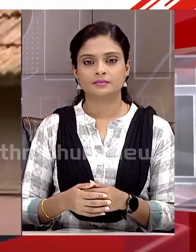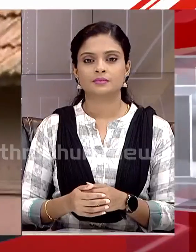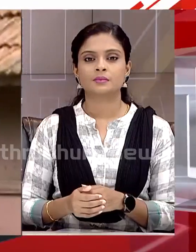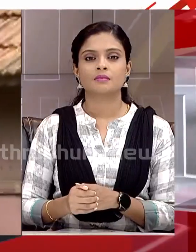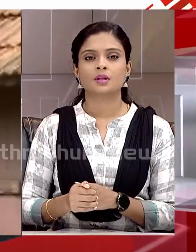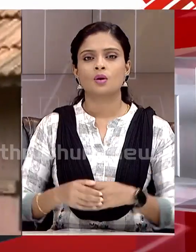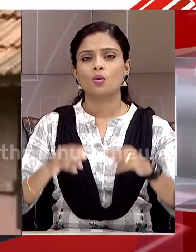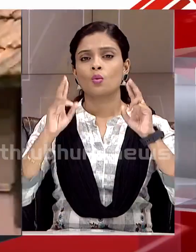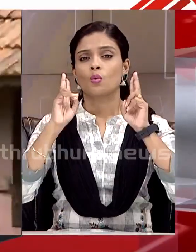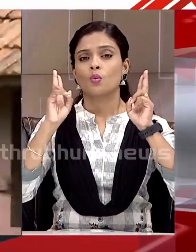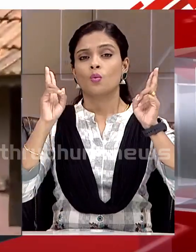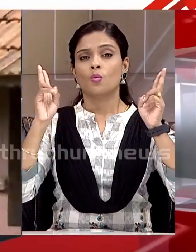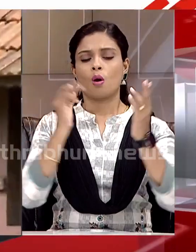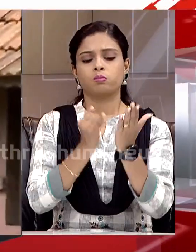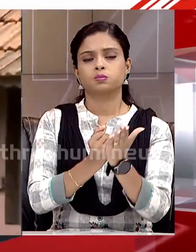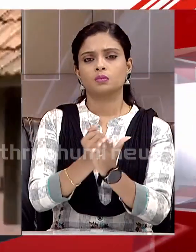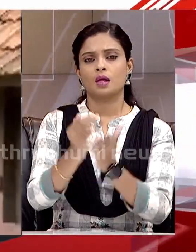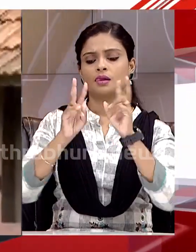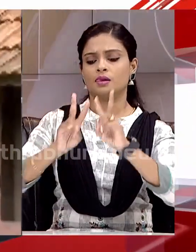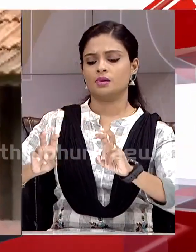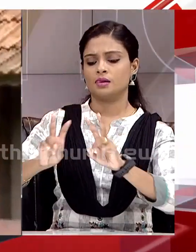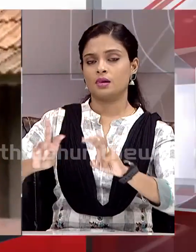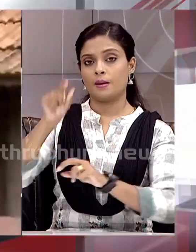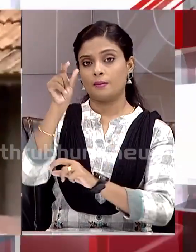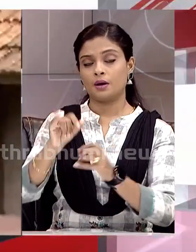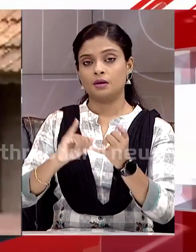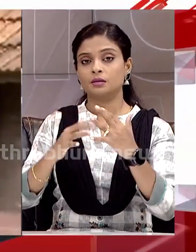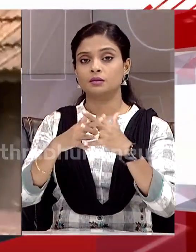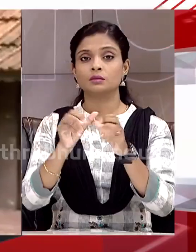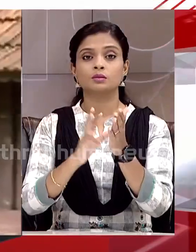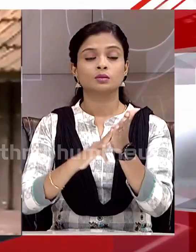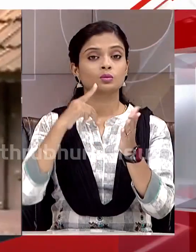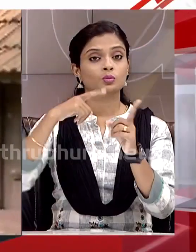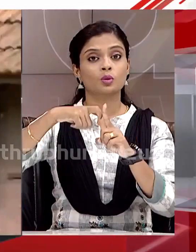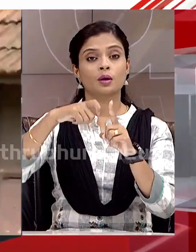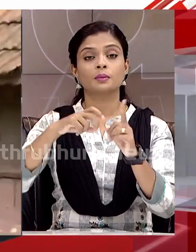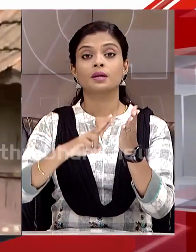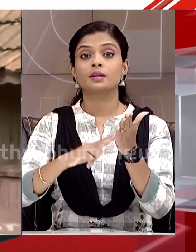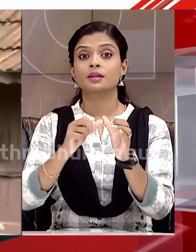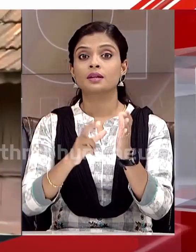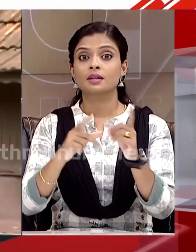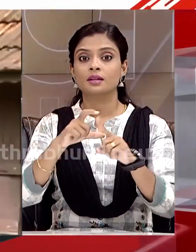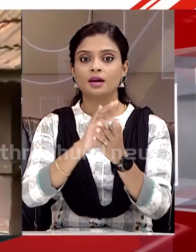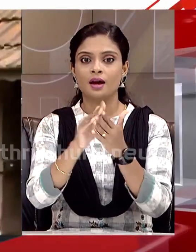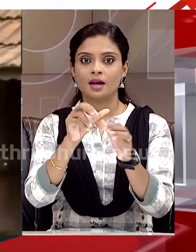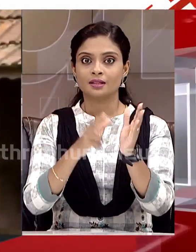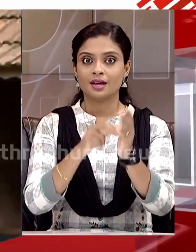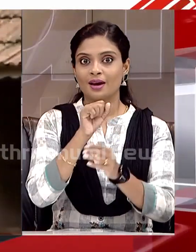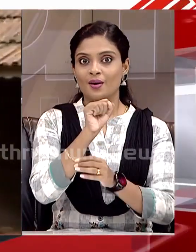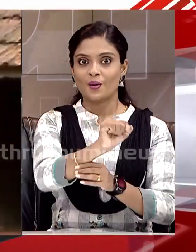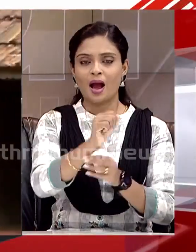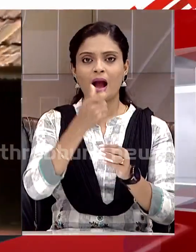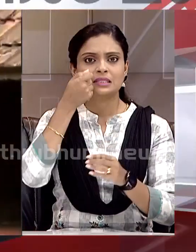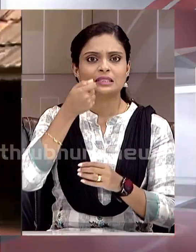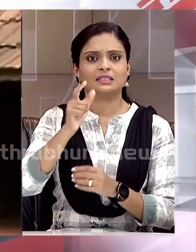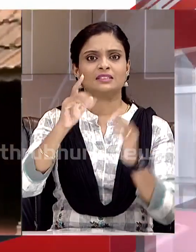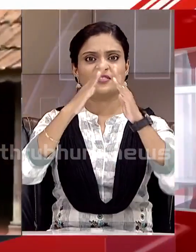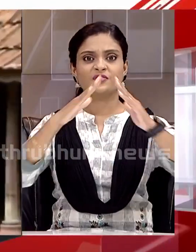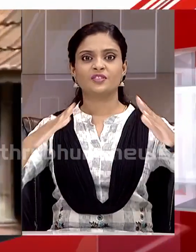പ്രശസ്ത കാർഷിക ശാസ്ത്രജ്ഞൻ എം എസ് സ്വാമിനാഥന്റെ കുട്ടനാട് മങ്കൊമ്പിലുള്ള തറവാട് വീടാണ് ഈ കാണുന്നത്. ഇവിടെയാണ്